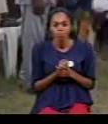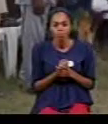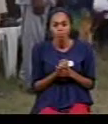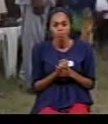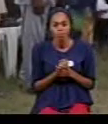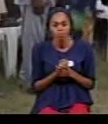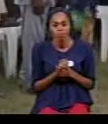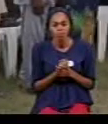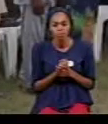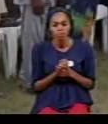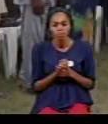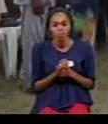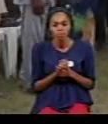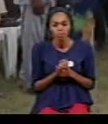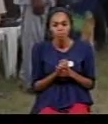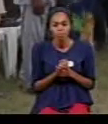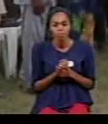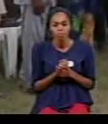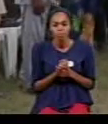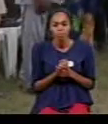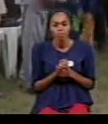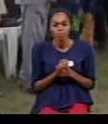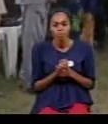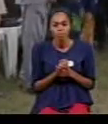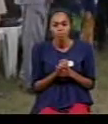so eja ka tete wa be